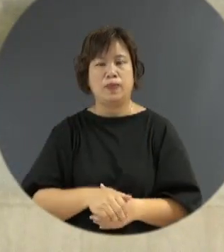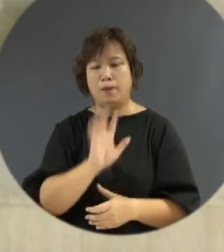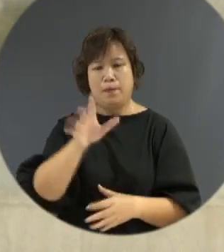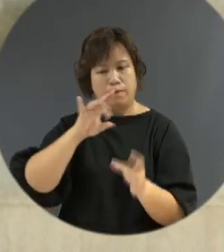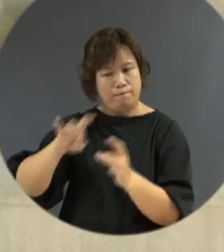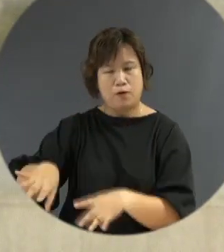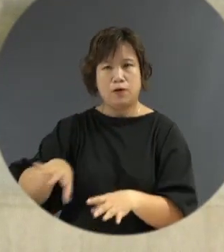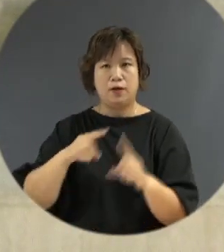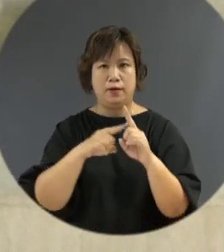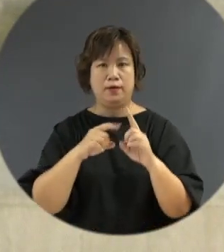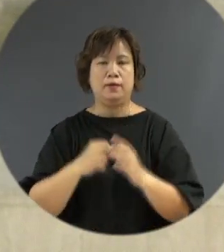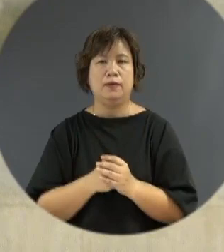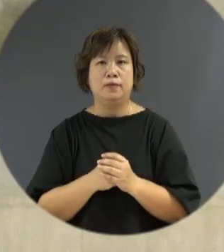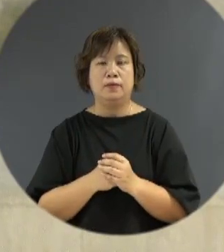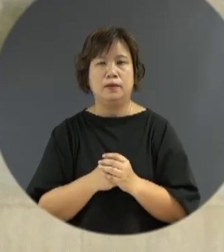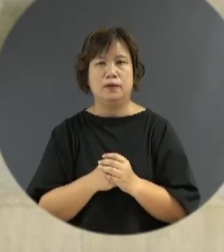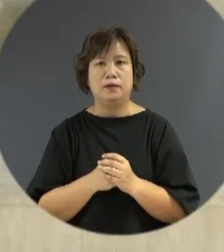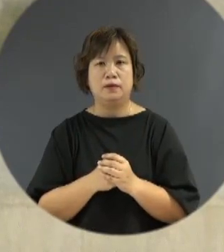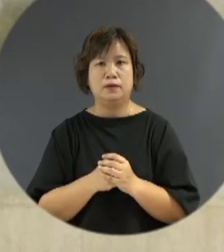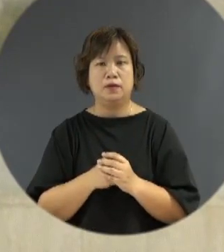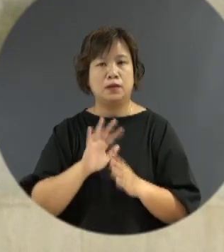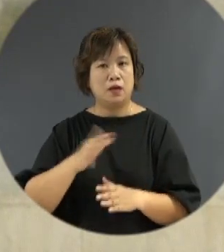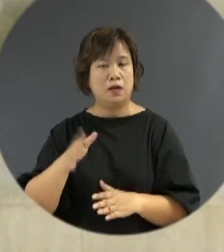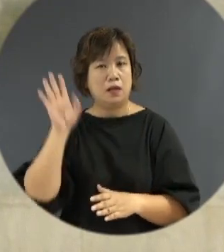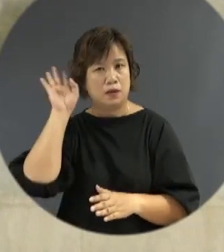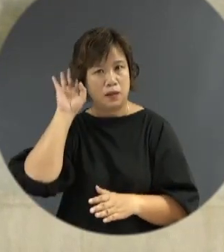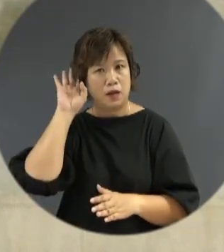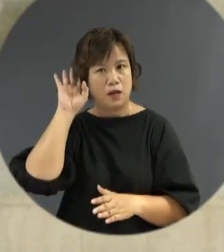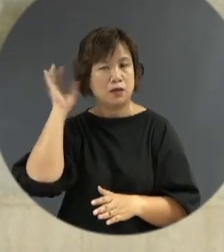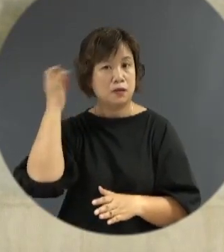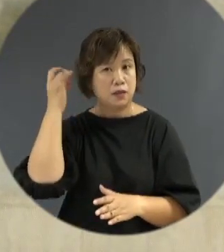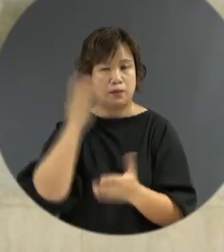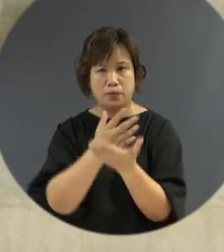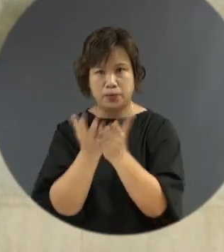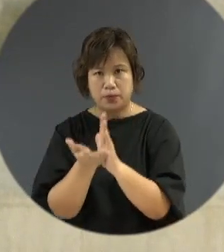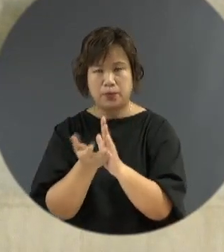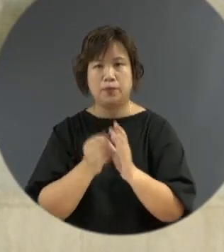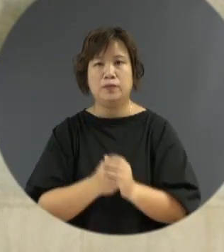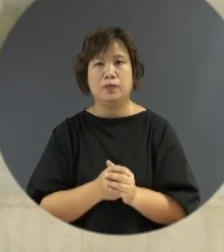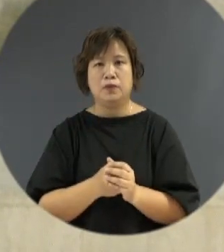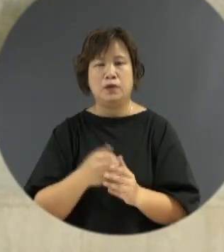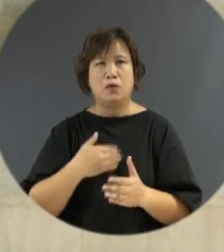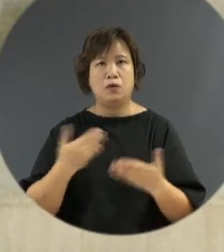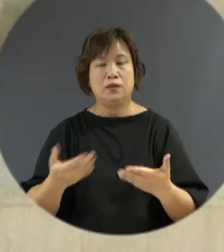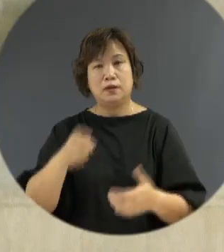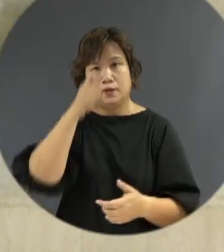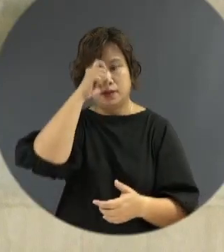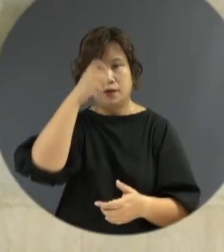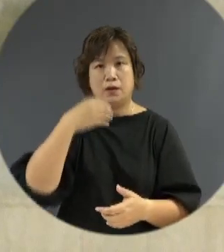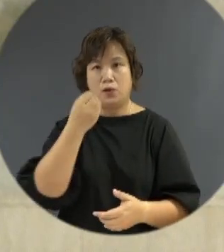人，但是倾听不同的声音。在这里我想起胡振中书